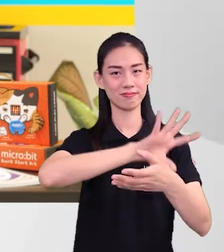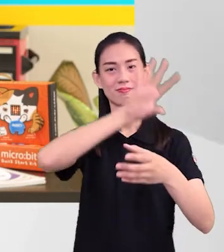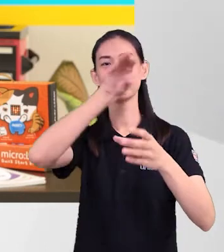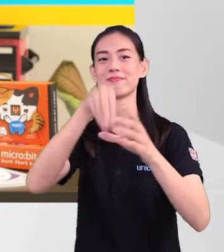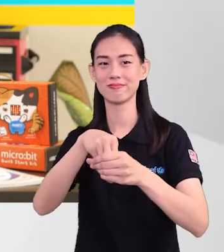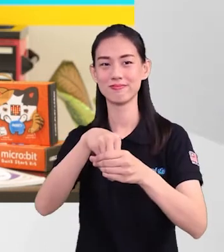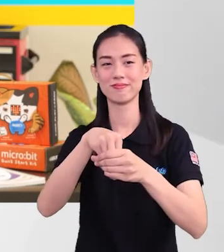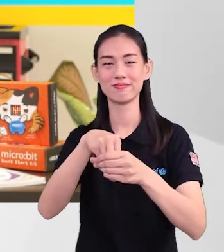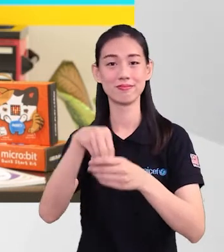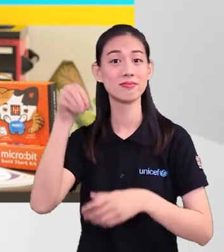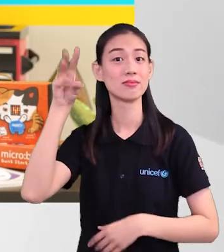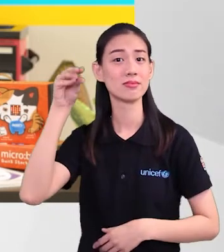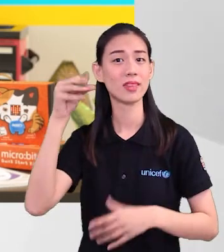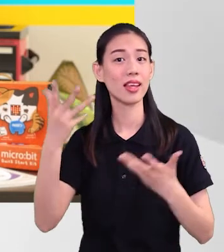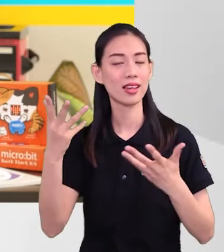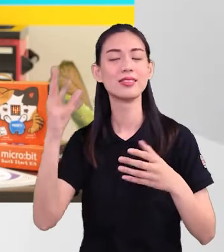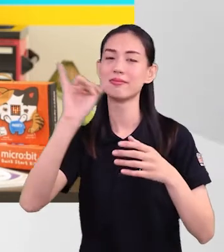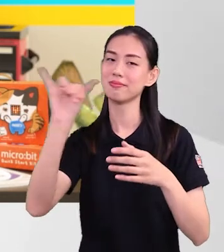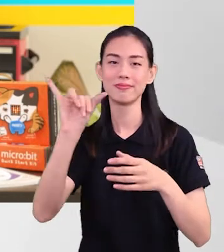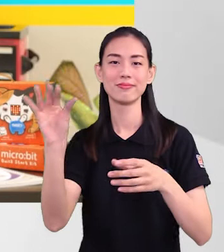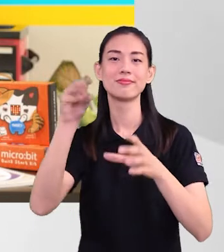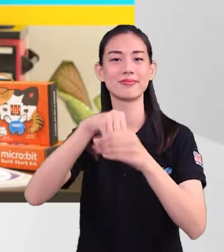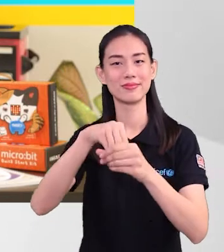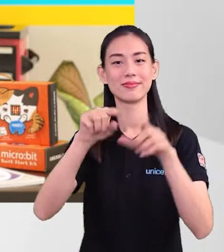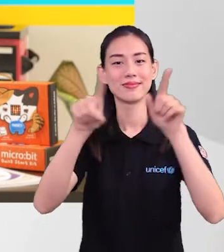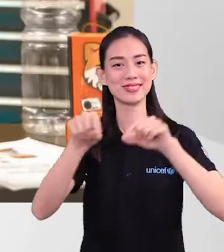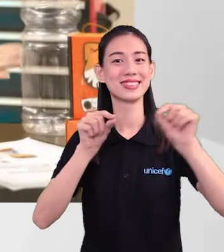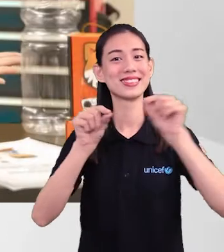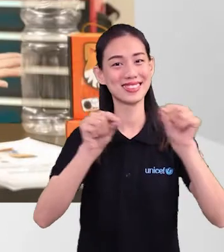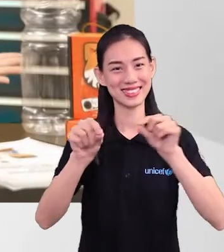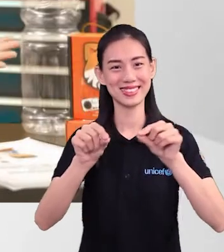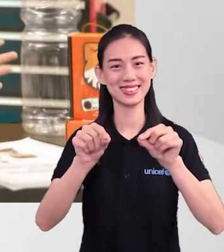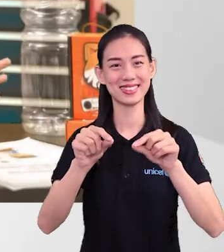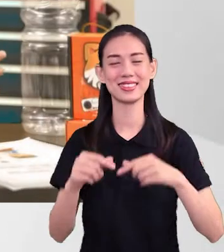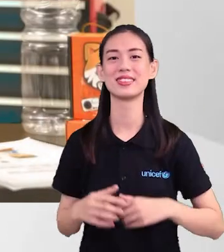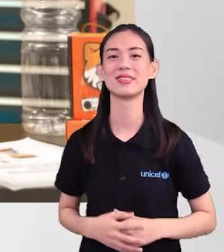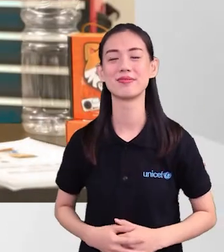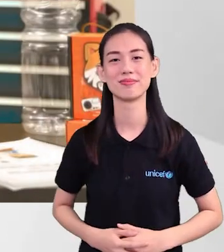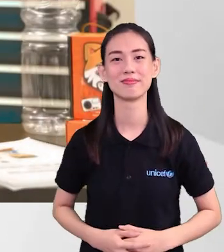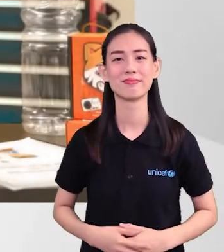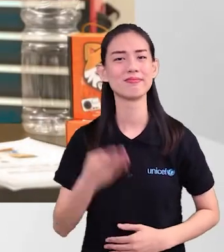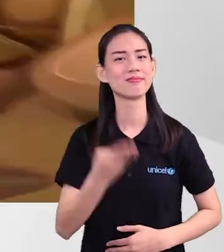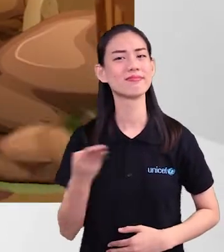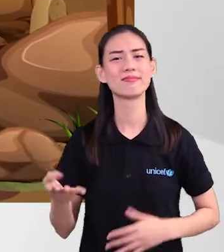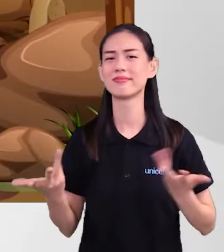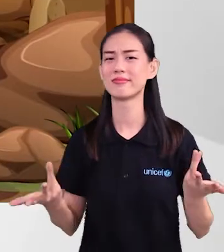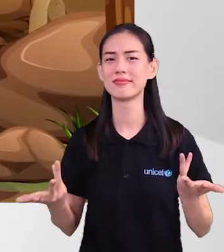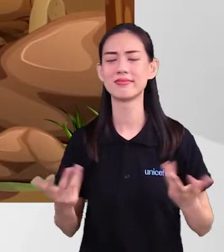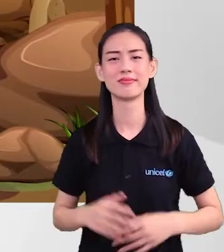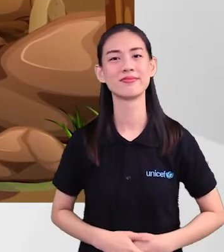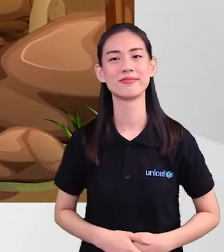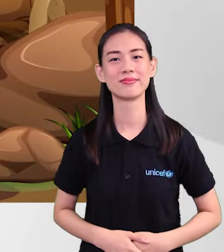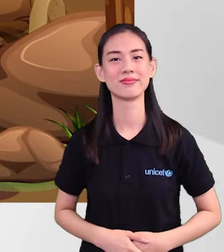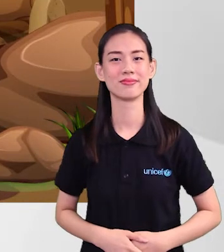pada papan Microbit untuk nyalaan LED luaran dan gunakan penderia suhu untuk paparkan suhu persekitaran pada papan Microbit. Sediakan dulu